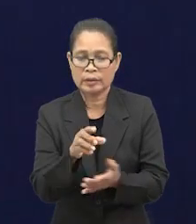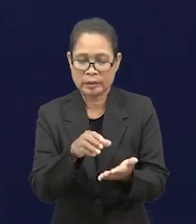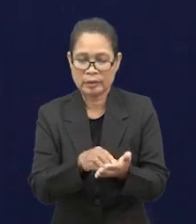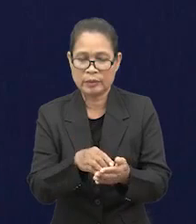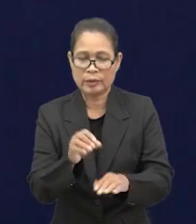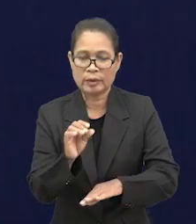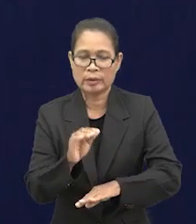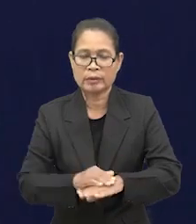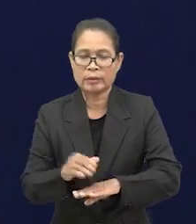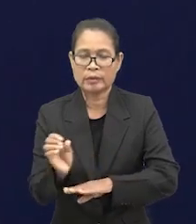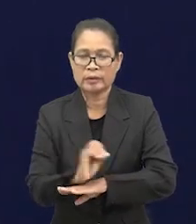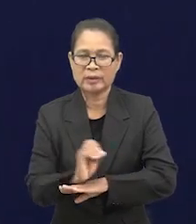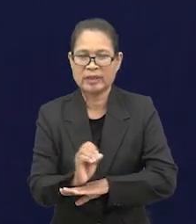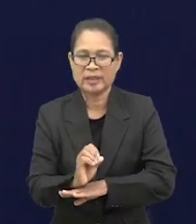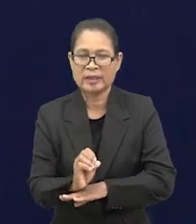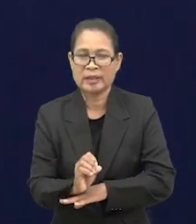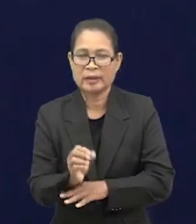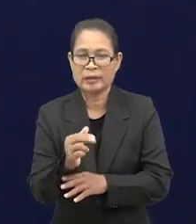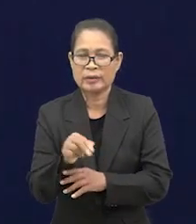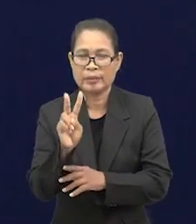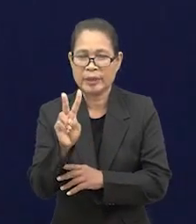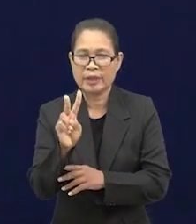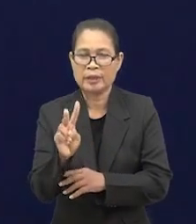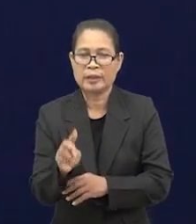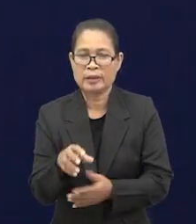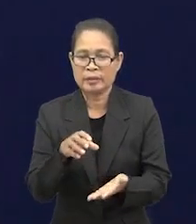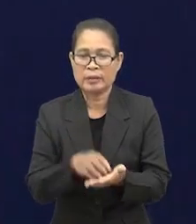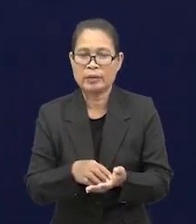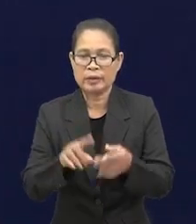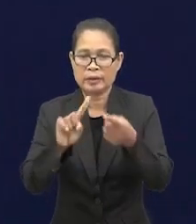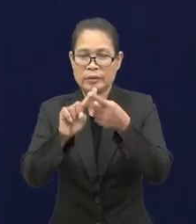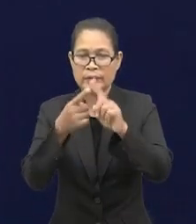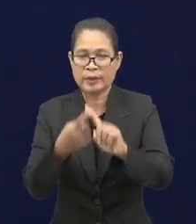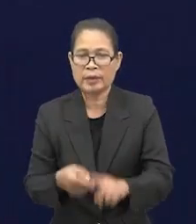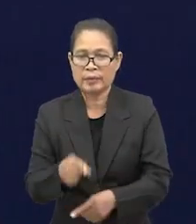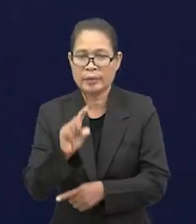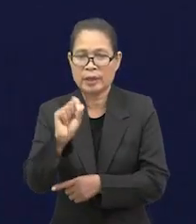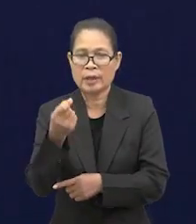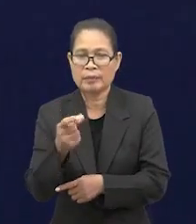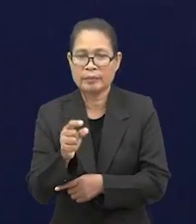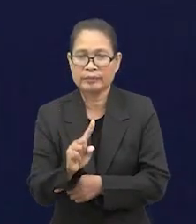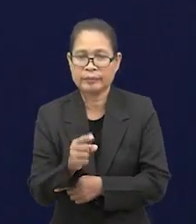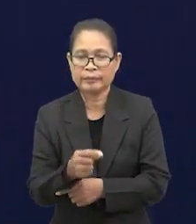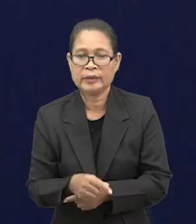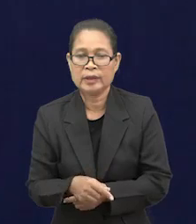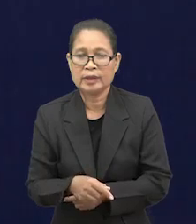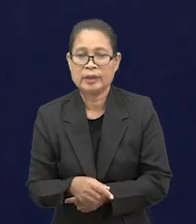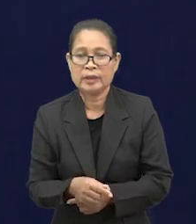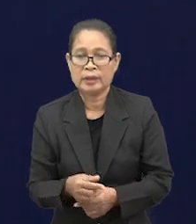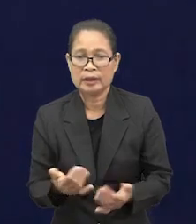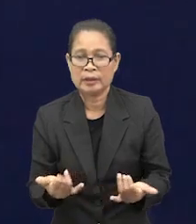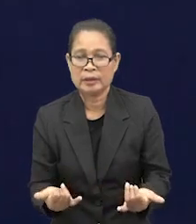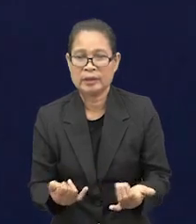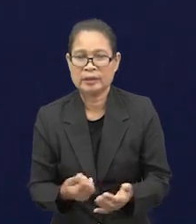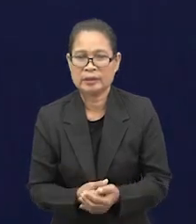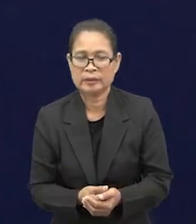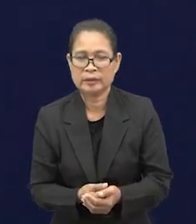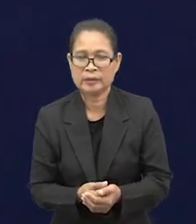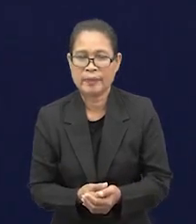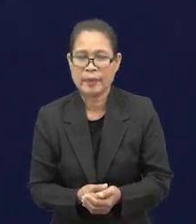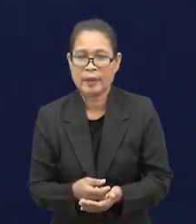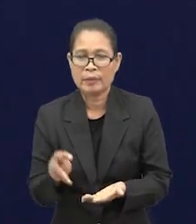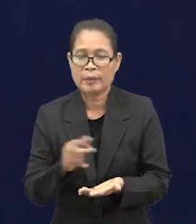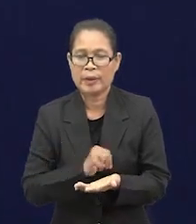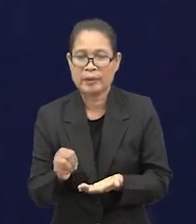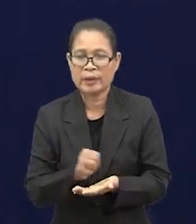tì mũi chi chùm nguồn cốt tụ tì pi chi chùm nguồn tụ sập hiệp đọc chà